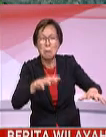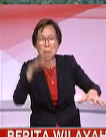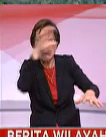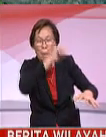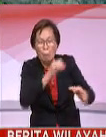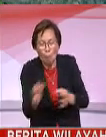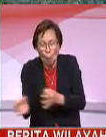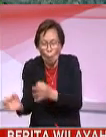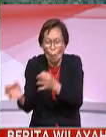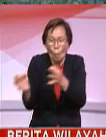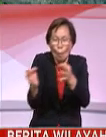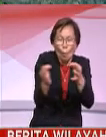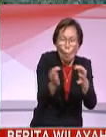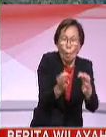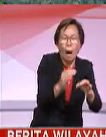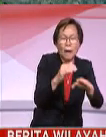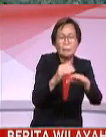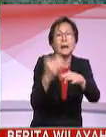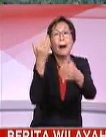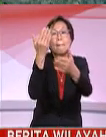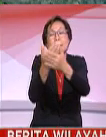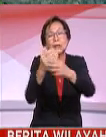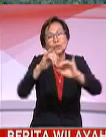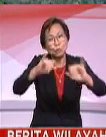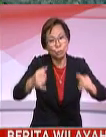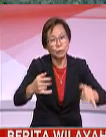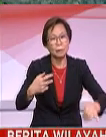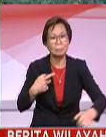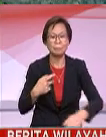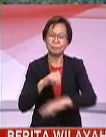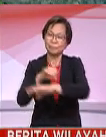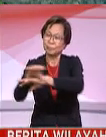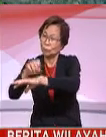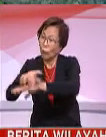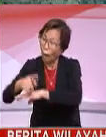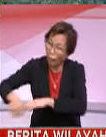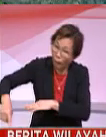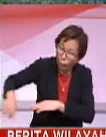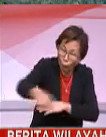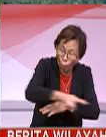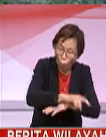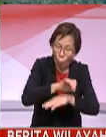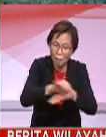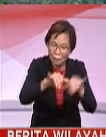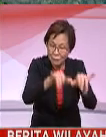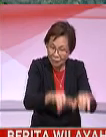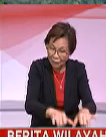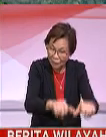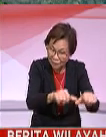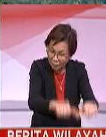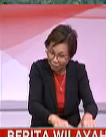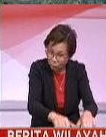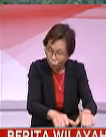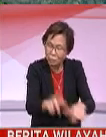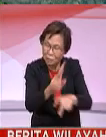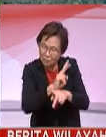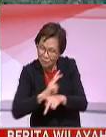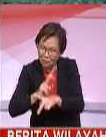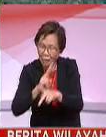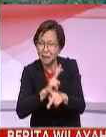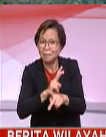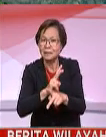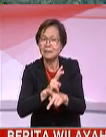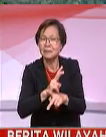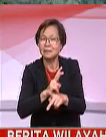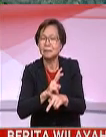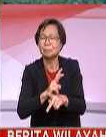boleh berlanjutan sehingga ke Jumaat ini. Oleh itu, dinasihatkan kepada penduduk di kawasan yang terlibat agar berhati-hati dan mengambil